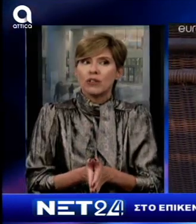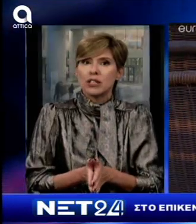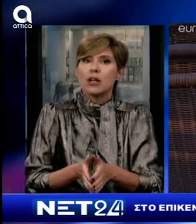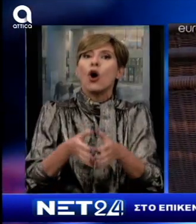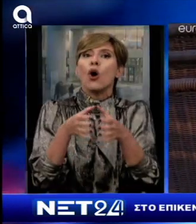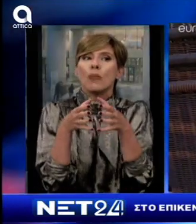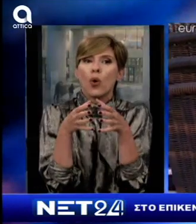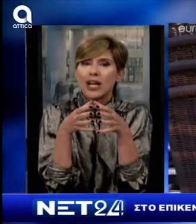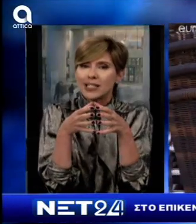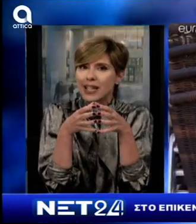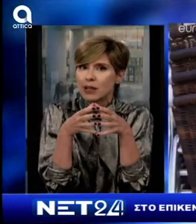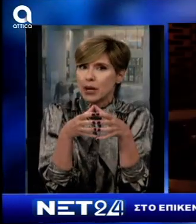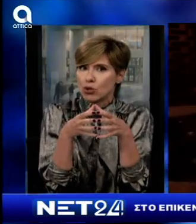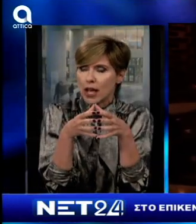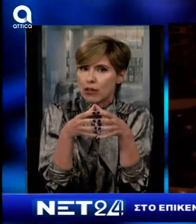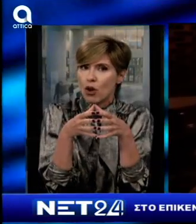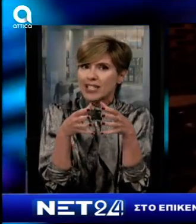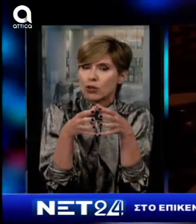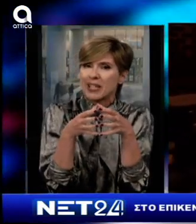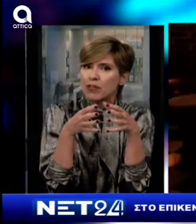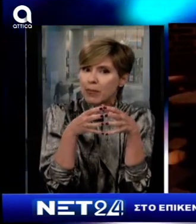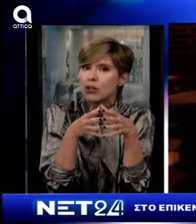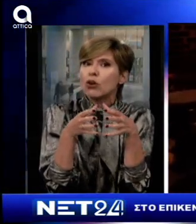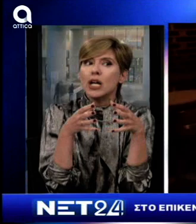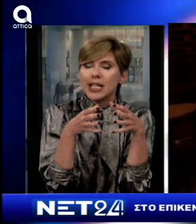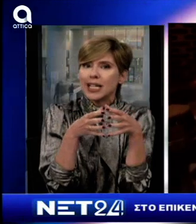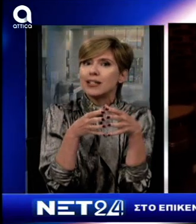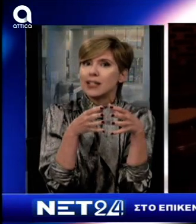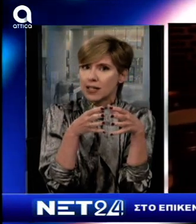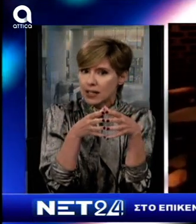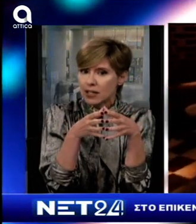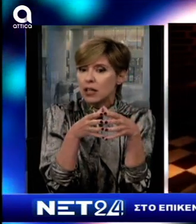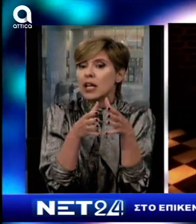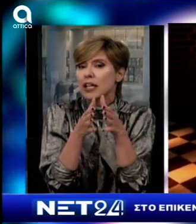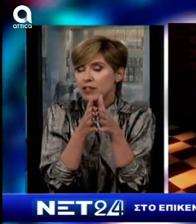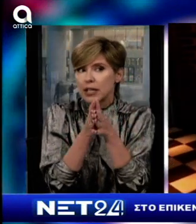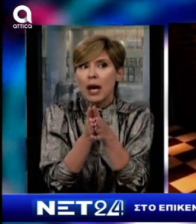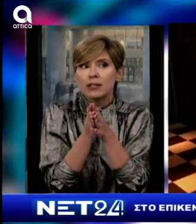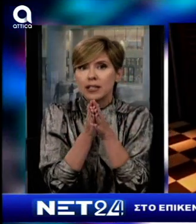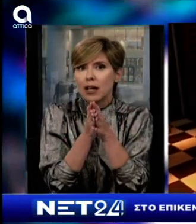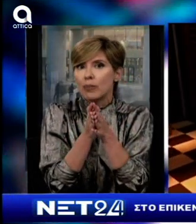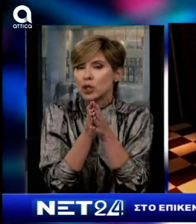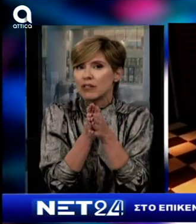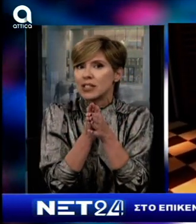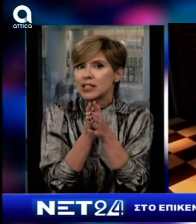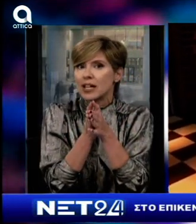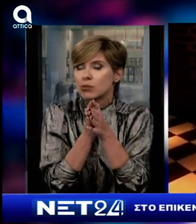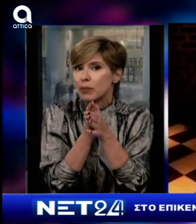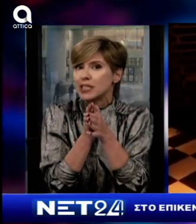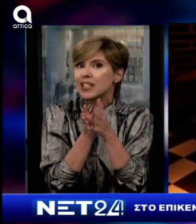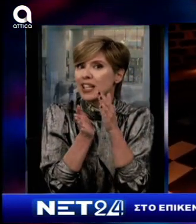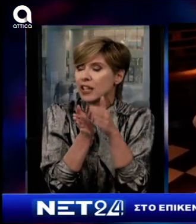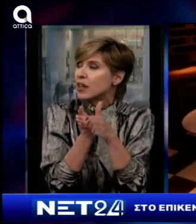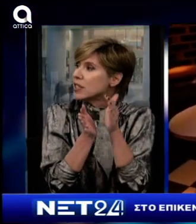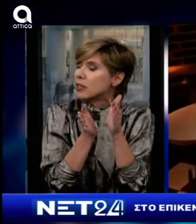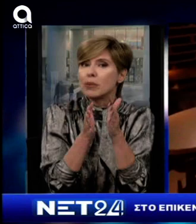ζητήσω από την κυβέρνηση πολύ συγκεκριμένο σχέδιο, εξατομικευμένο για την εστίαση. Και φυσικά ζητάω από την κυβέρνηση να